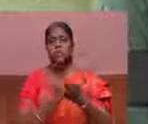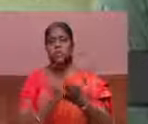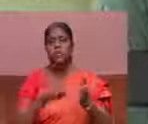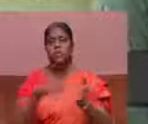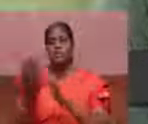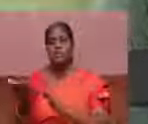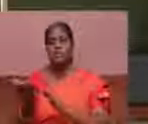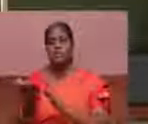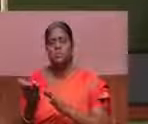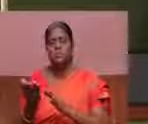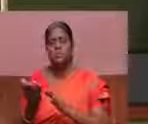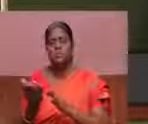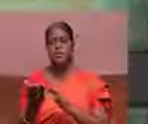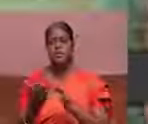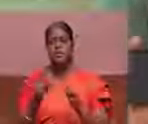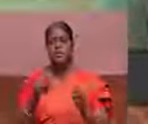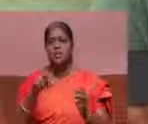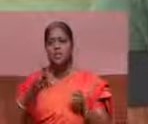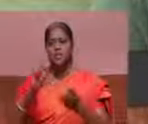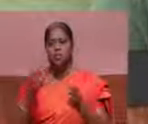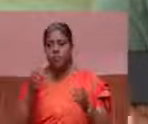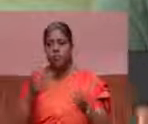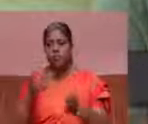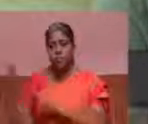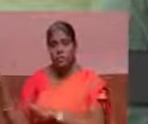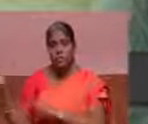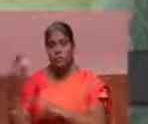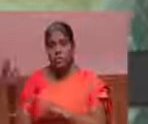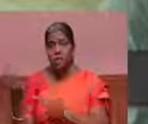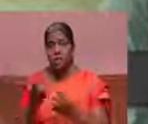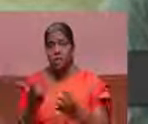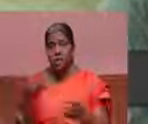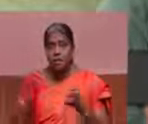வாக்களித்து வெளியே சென்ற பிறகும் நீங்கள் யாருக்கு வாக்களித்தீர் என்பதை சொல்லக்கூடாது.